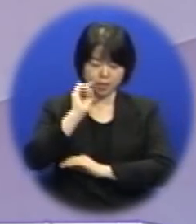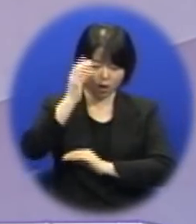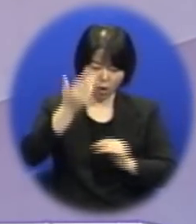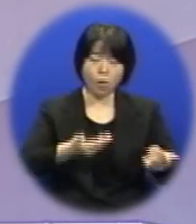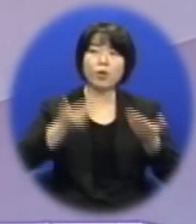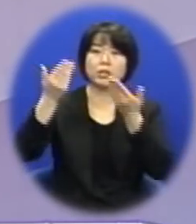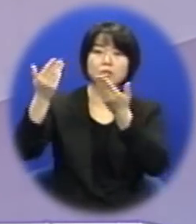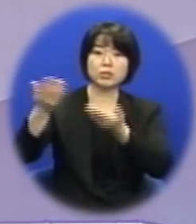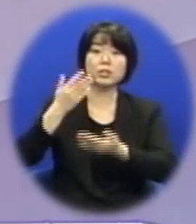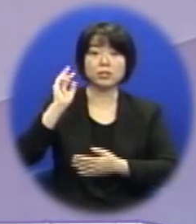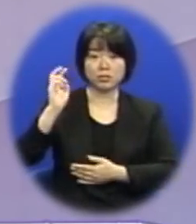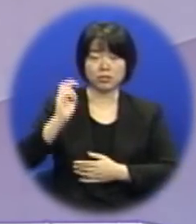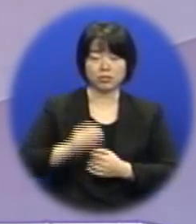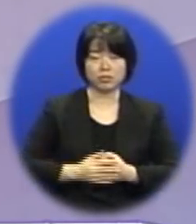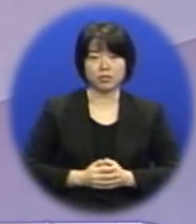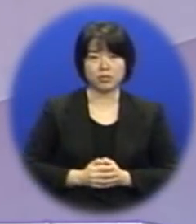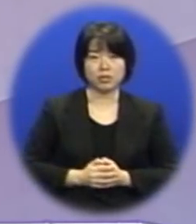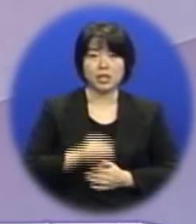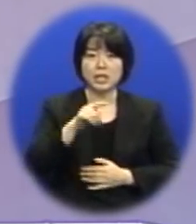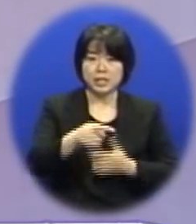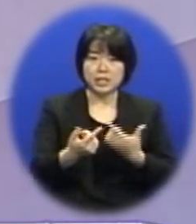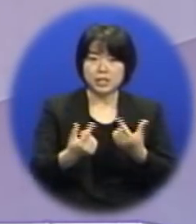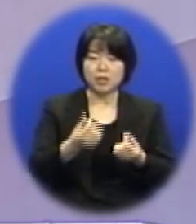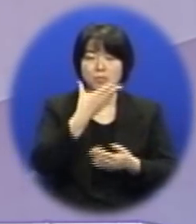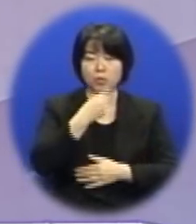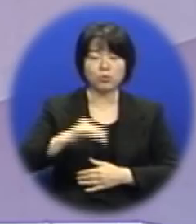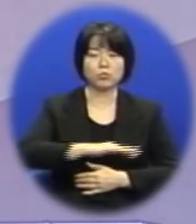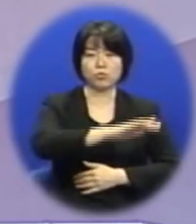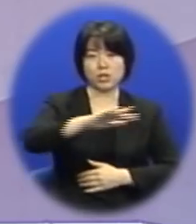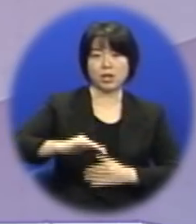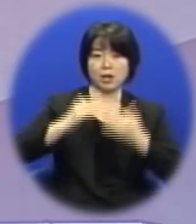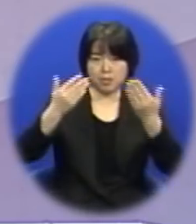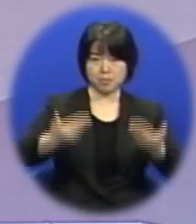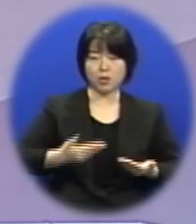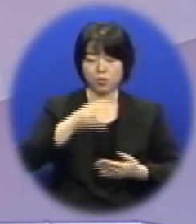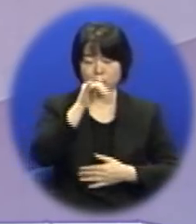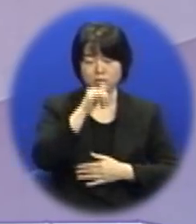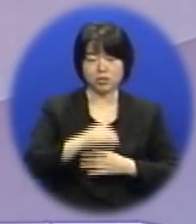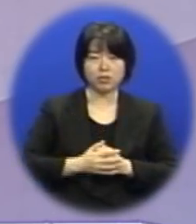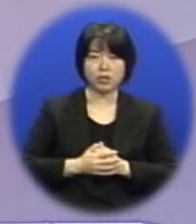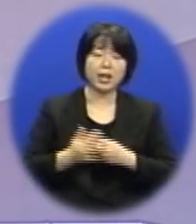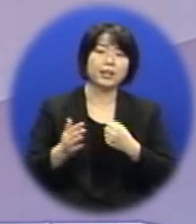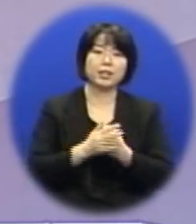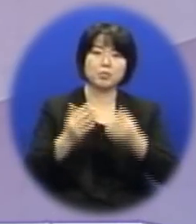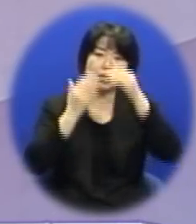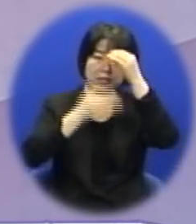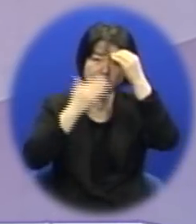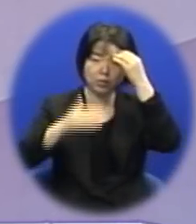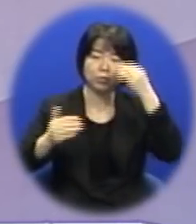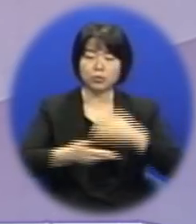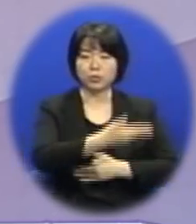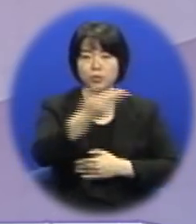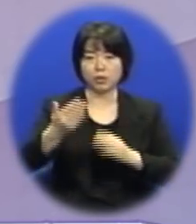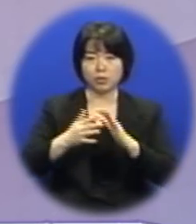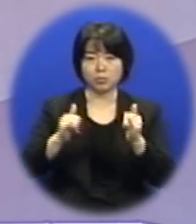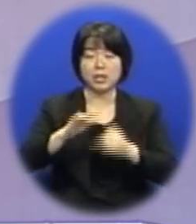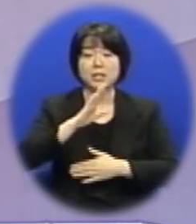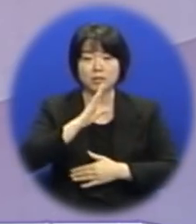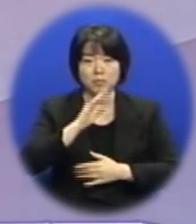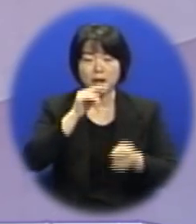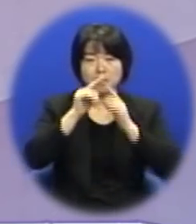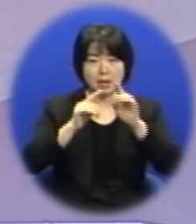받으신다. 이런 복을 우리가 받고 있다는 거예요. 그래서 성도 여러분, 정말 말씀